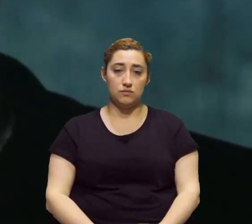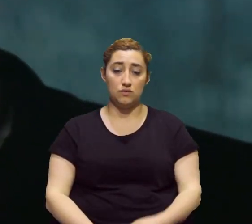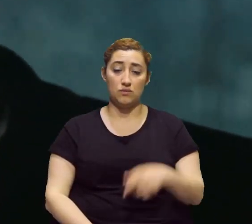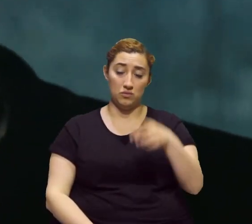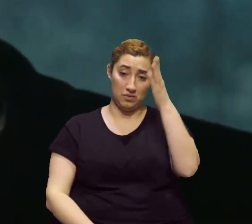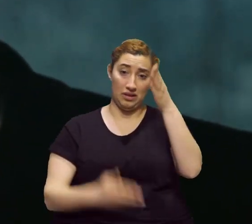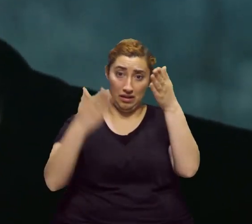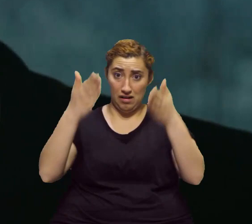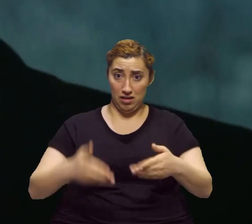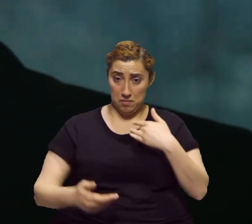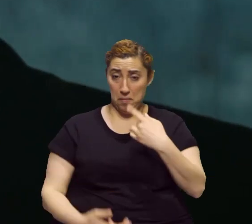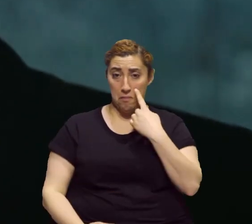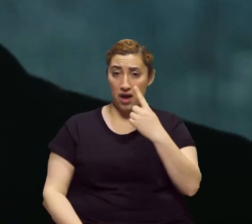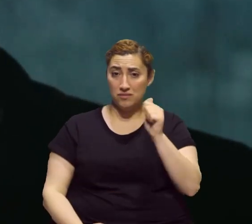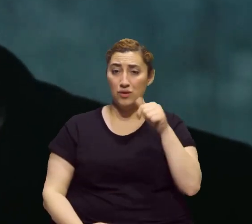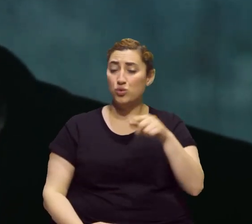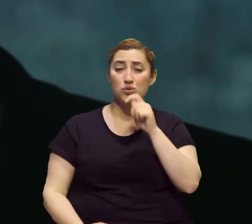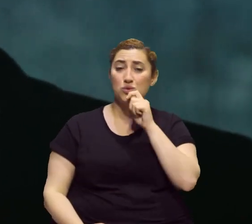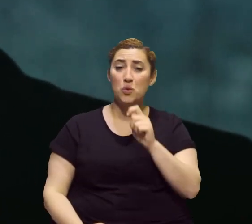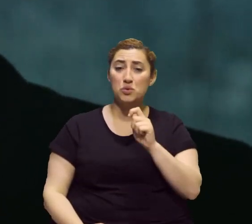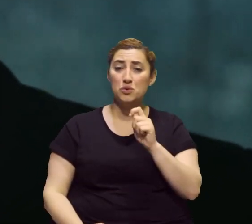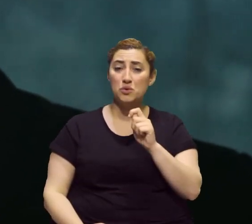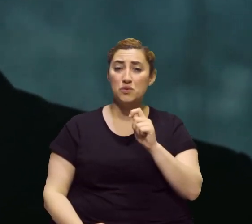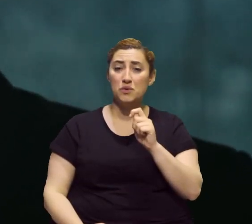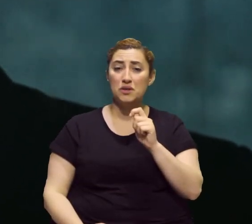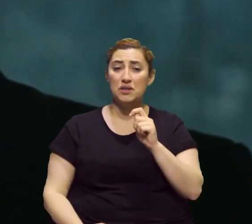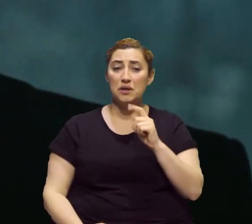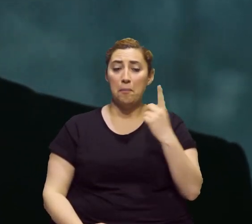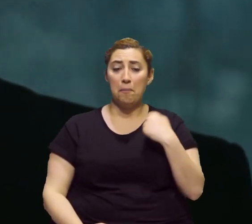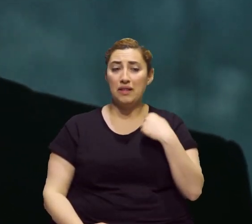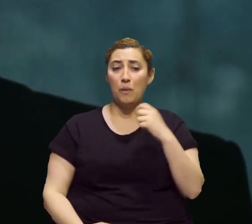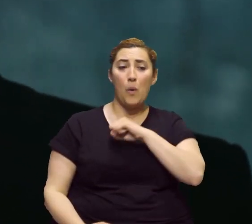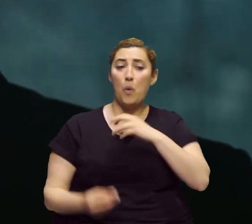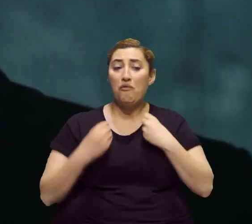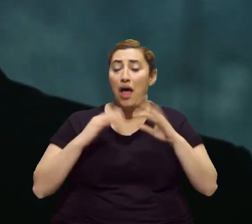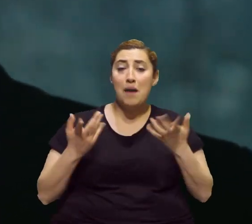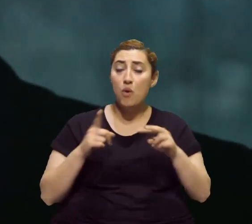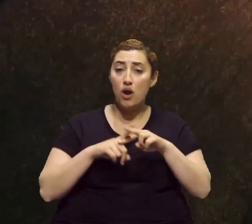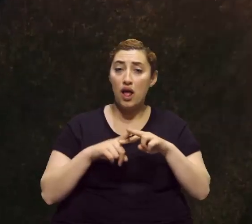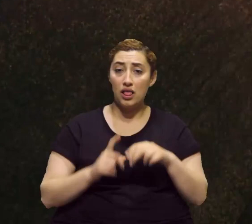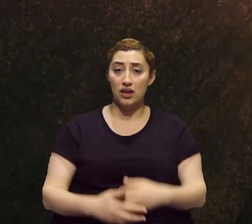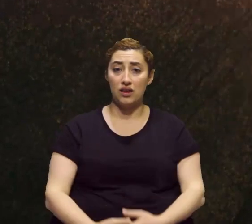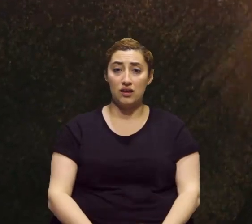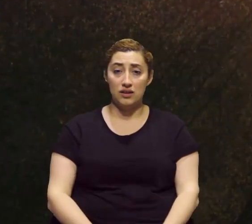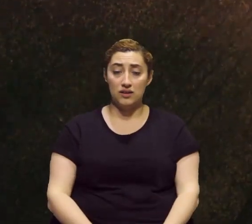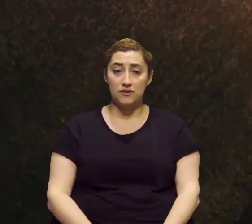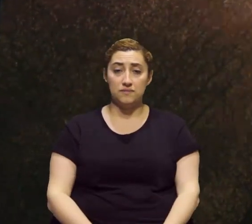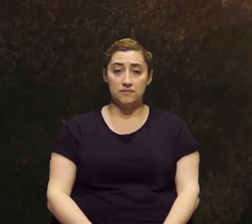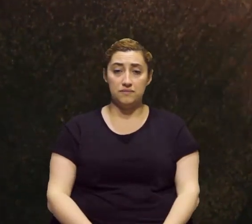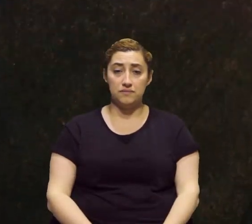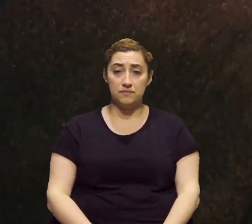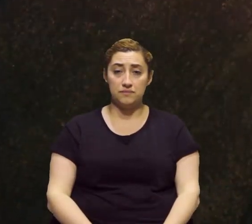Bulunduğun duruma bakarsak bu sözün pek bir şey ifade etmiyor Ali. Süreyya'ya